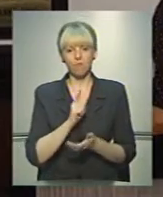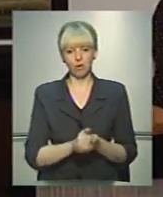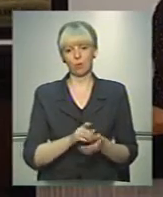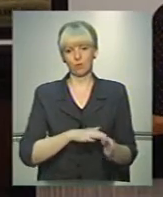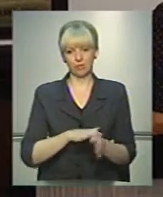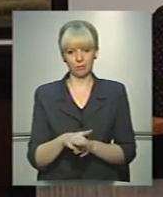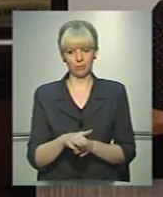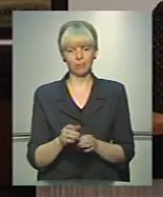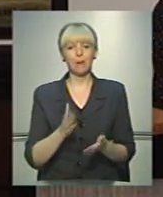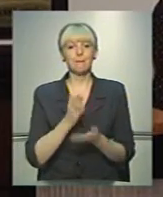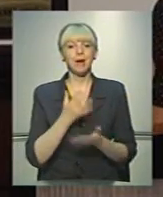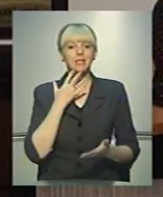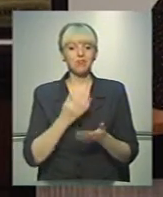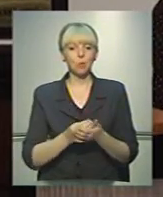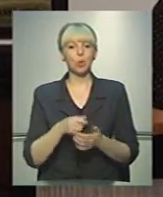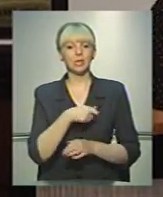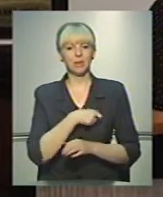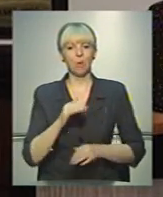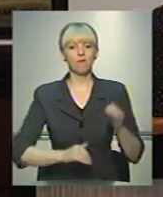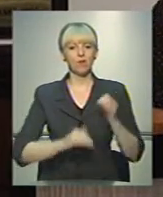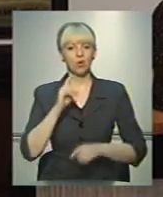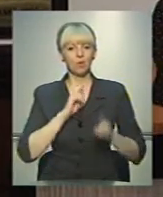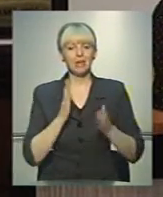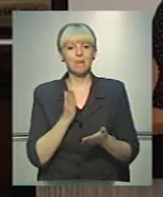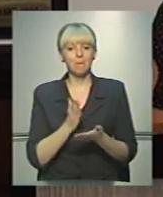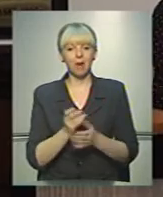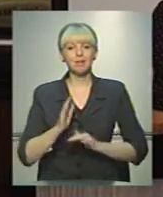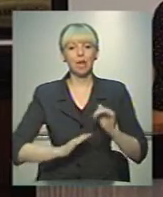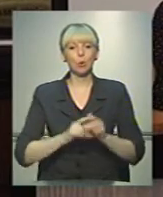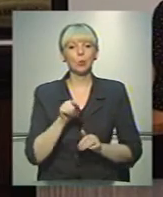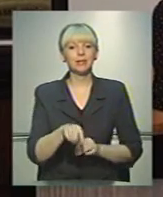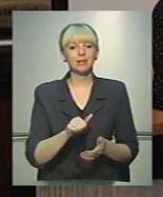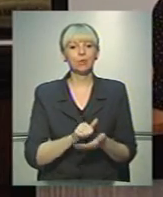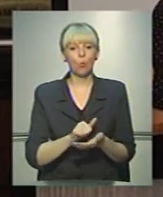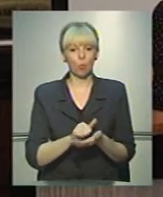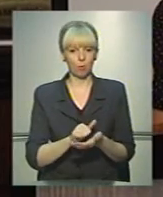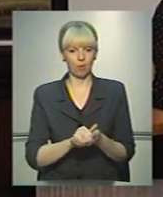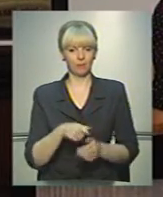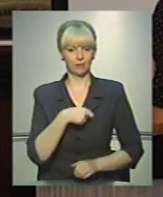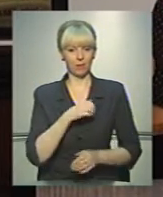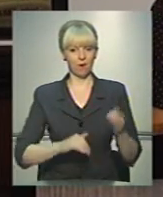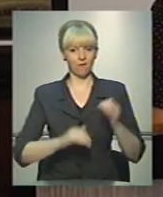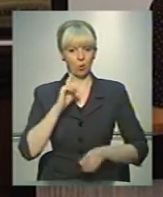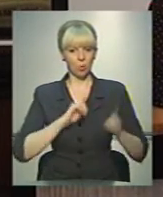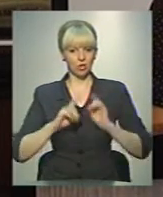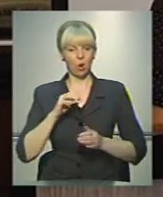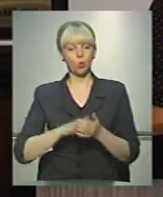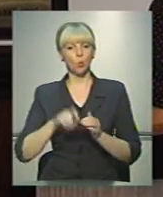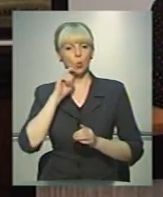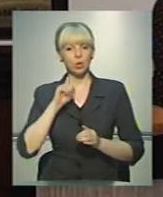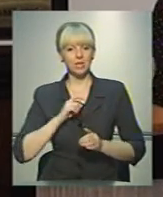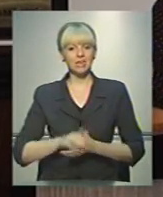відбутися. Маючи своїх депутатів у Верховній Раді і маючи на руках ті документи, депутати Верховної Ради від